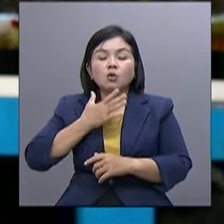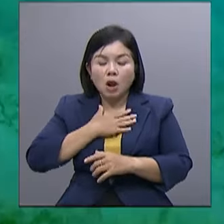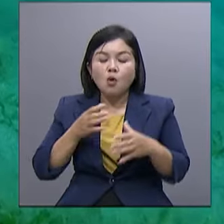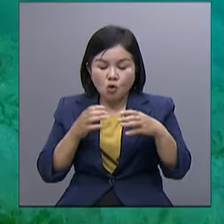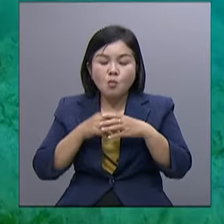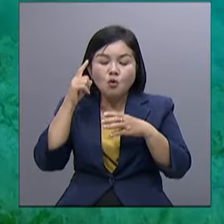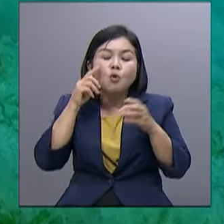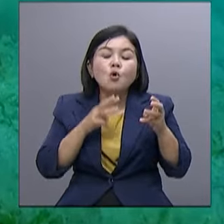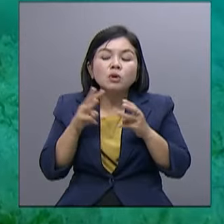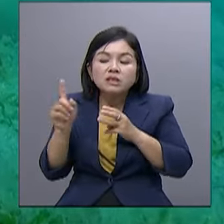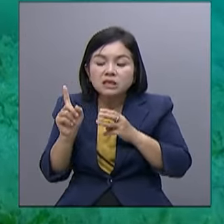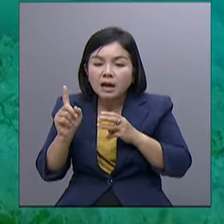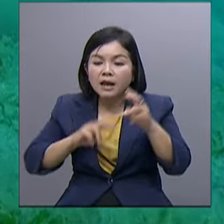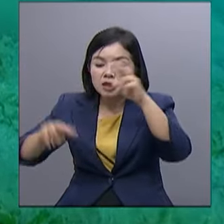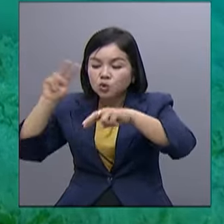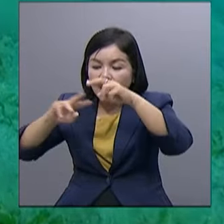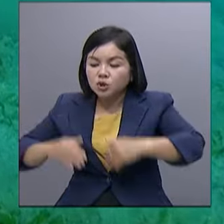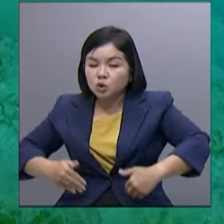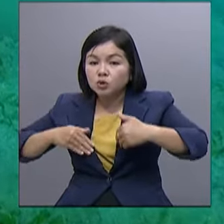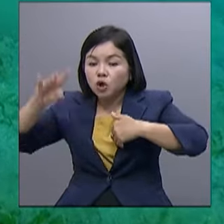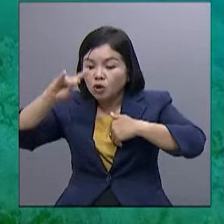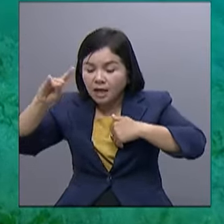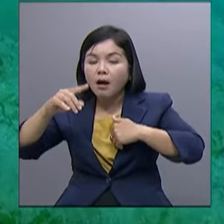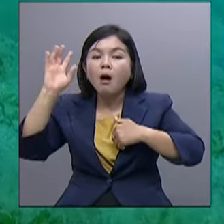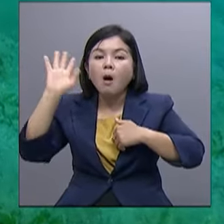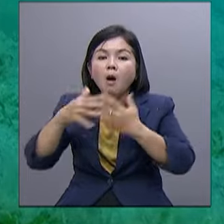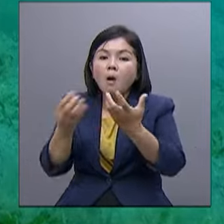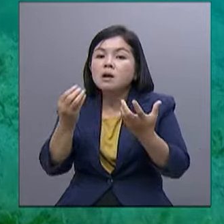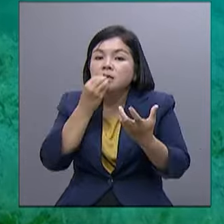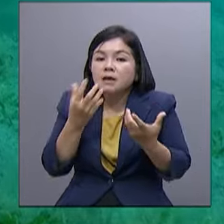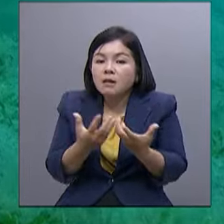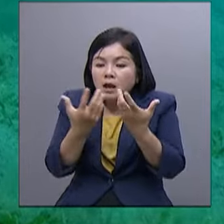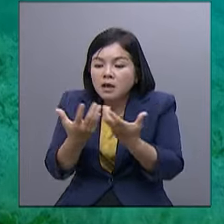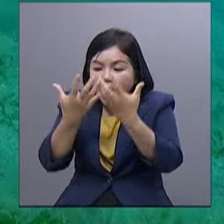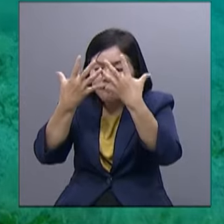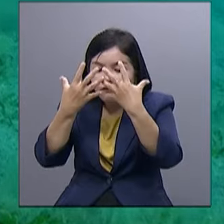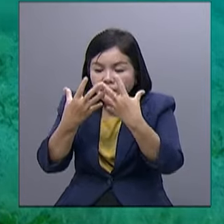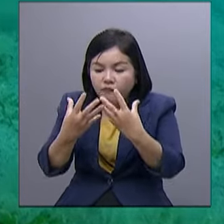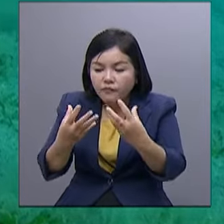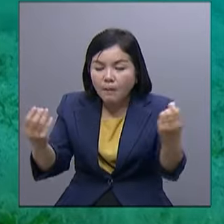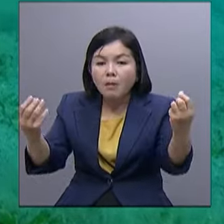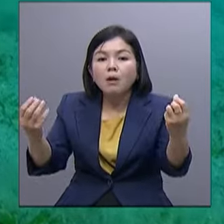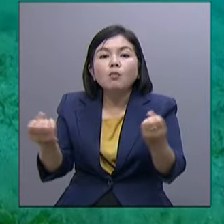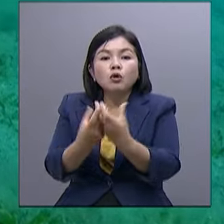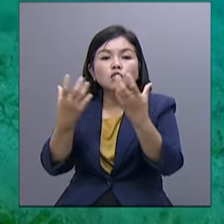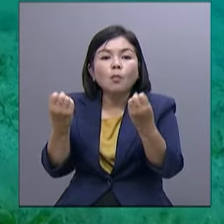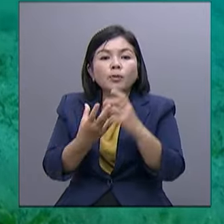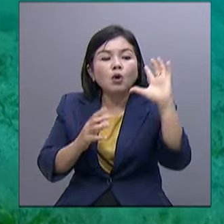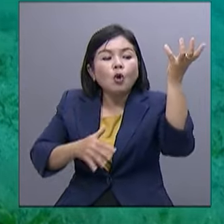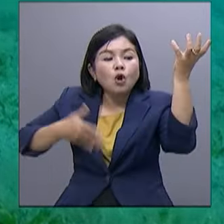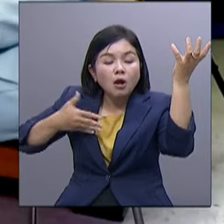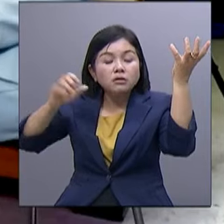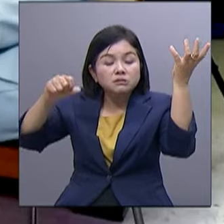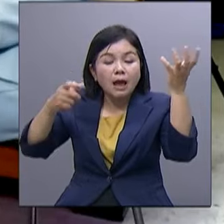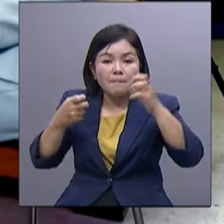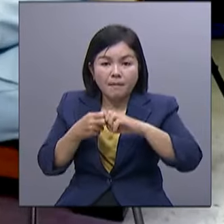รู้อยู่แล้วรู้ล่วงน้มา 4-5ปีแล้วว่าหญ้าทะเลเนี่ยเจะต้องลดน้อยลงแล้วเป็นระบบนิเวศที่จะโดนผลกระทบจากโลกร้อนปัญหา